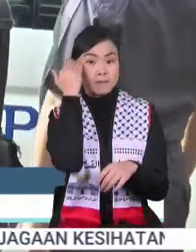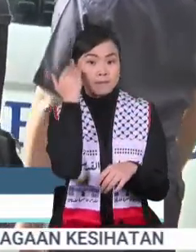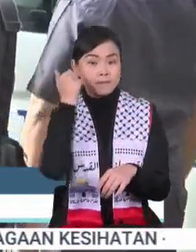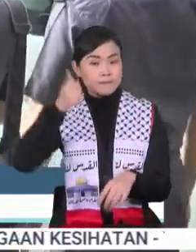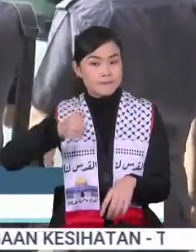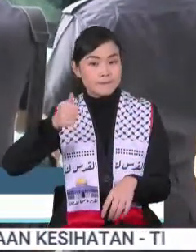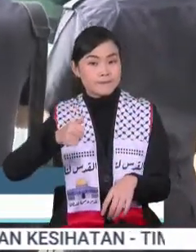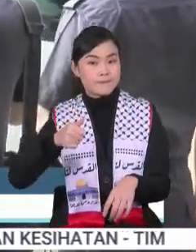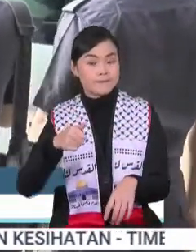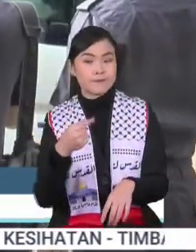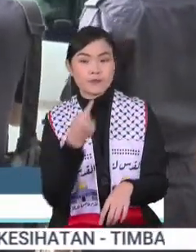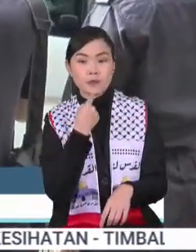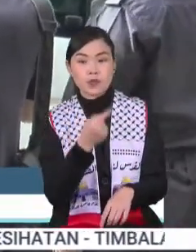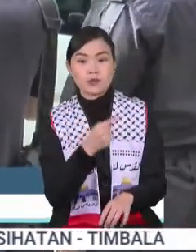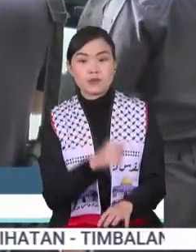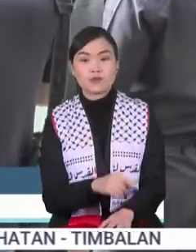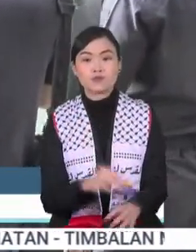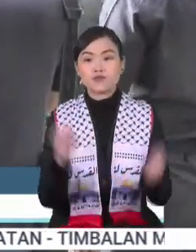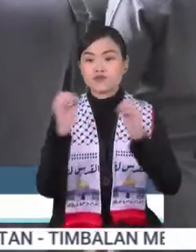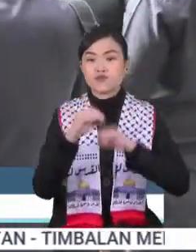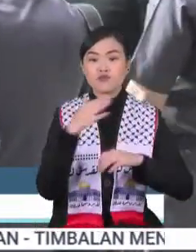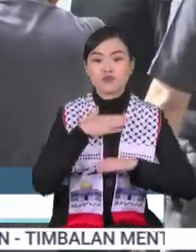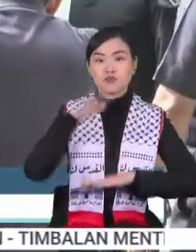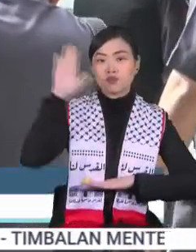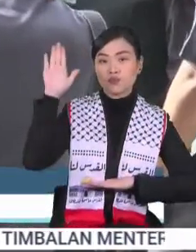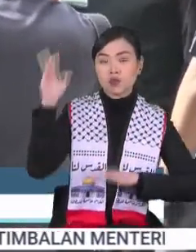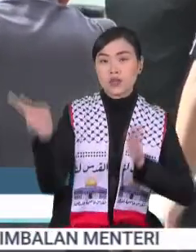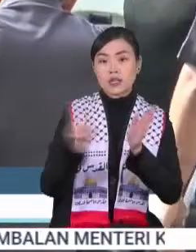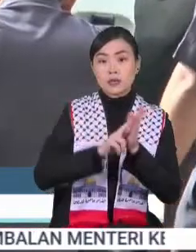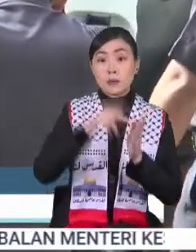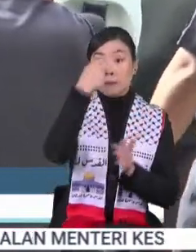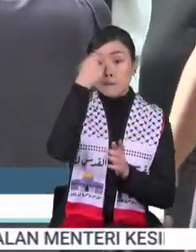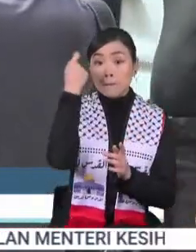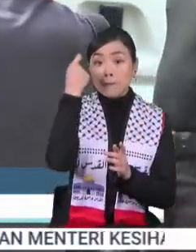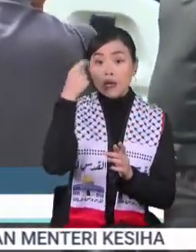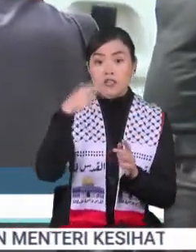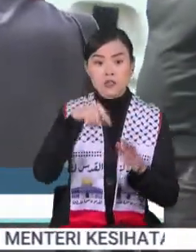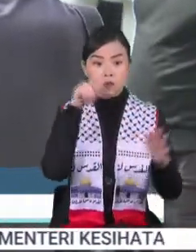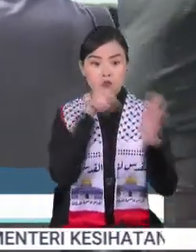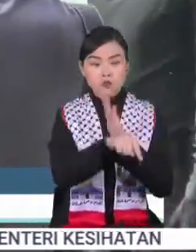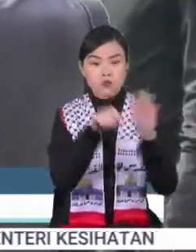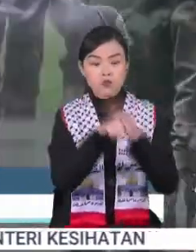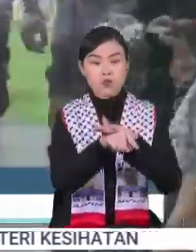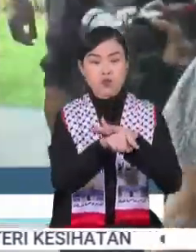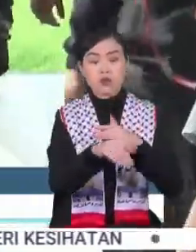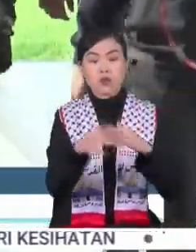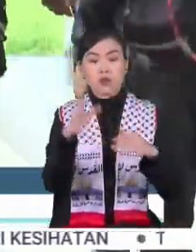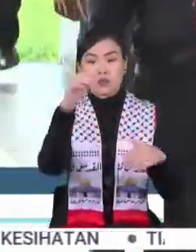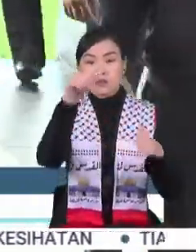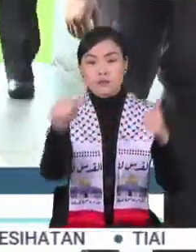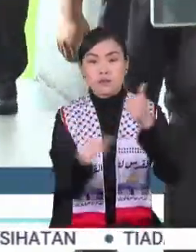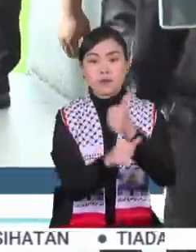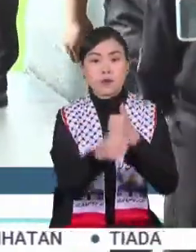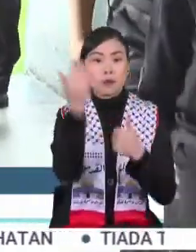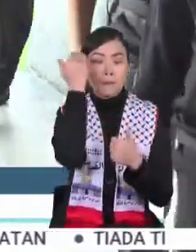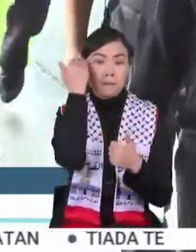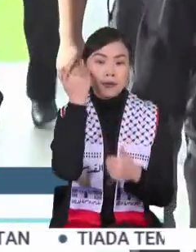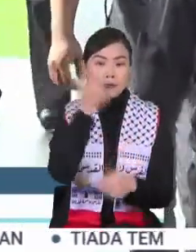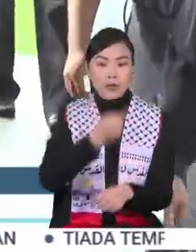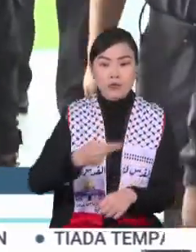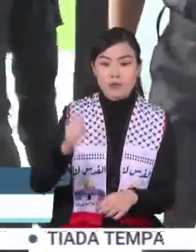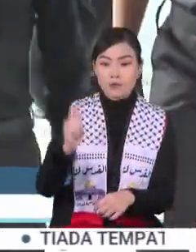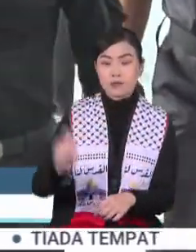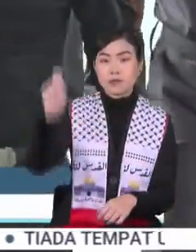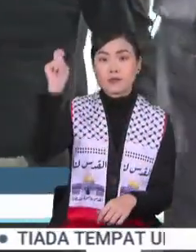chisia bagaimanapun tiada pengakuan direkodkan daripada tertuduh kerana kes bunuh di bawah bidang kuasa mahkamah tinggi mengikut